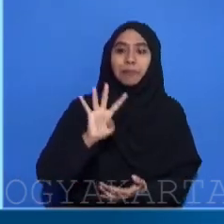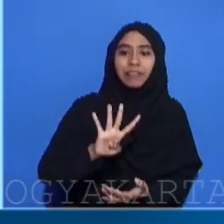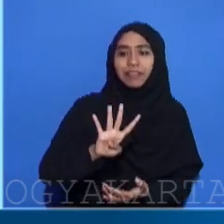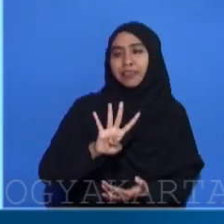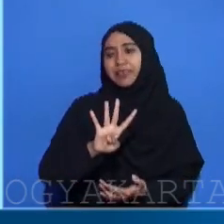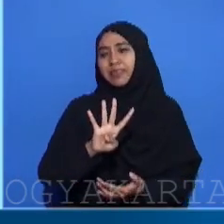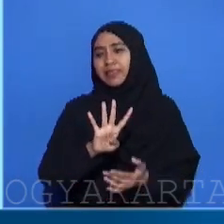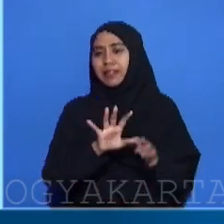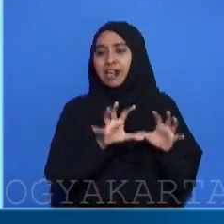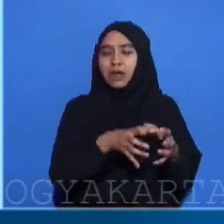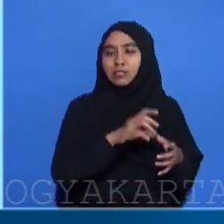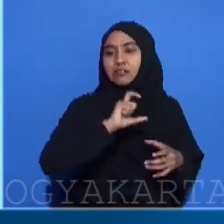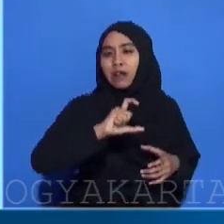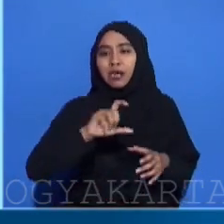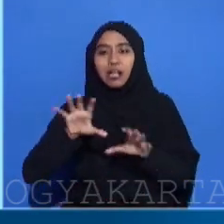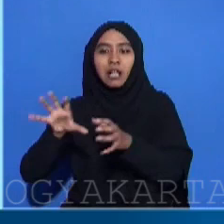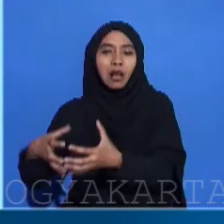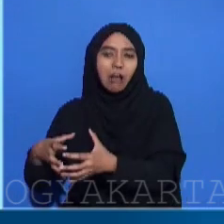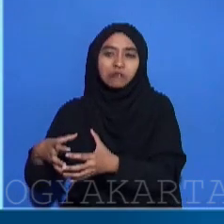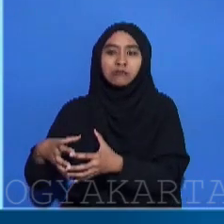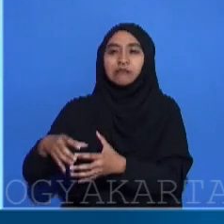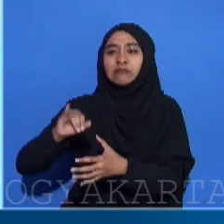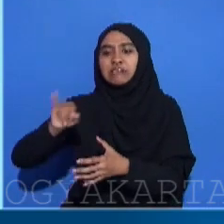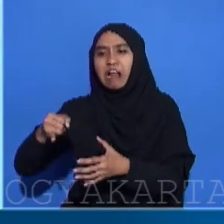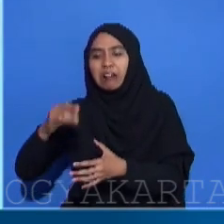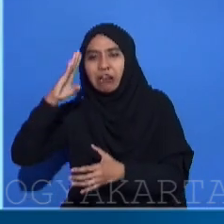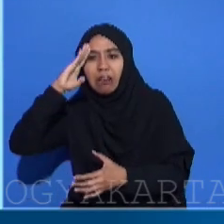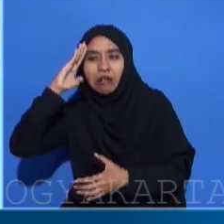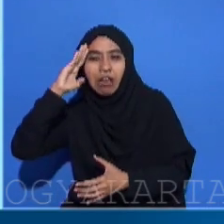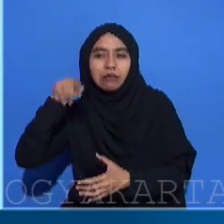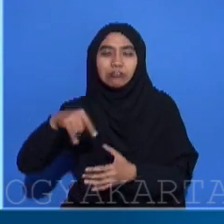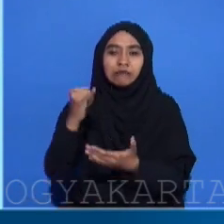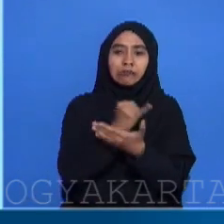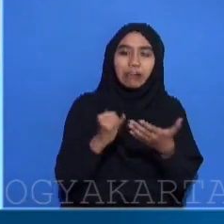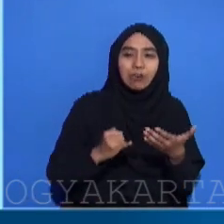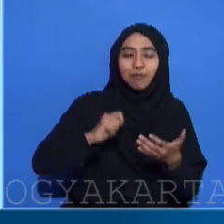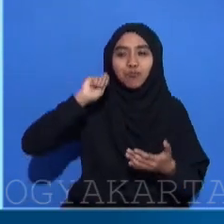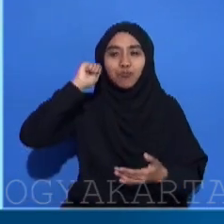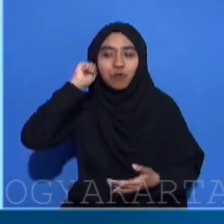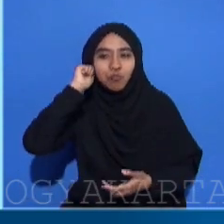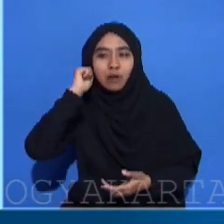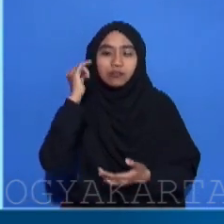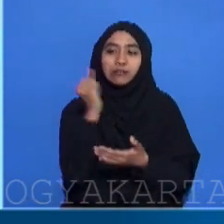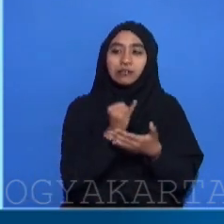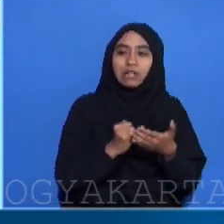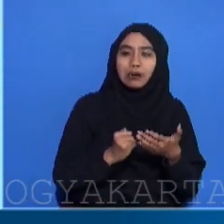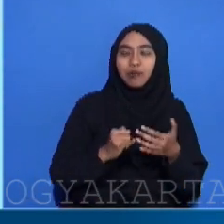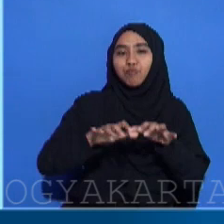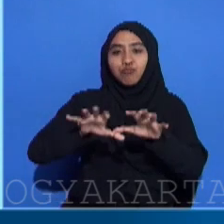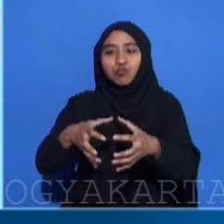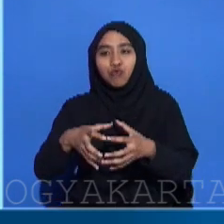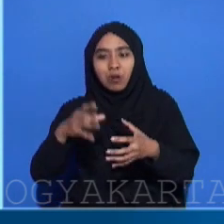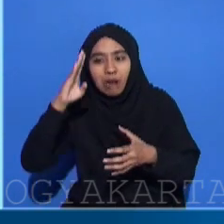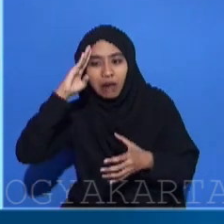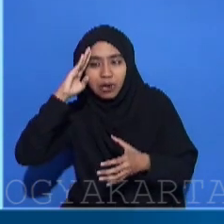kelas J Putra sendi ganda putri dan seni beregu putra tidak termasuk dalam mereka pitulasi medali karena hanya